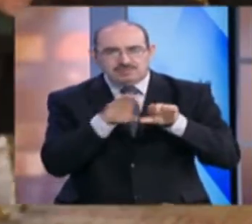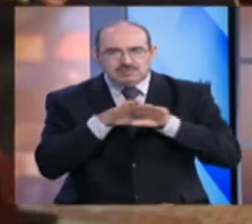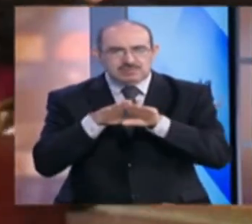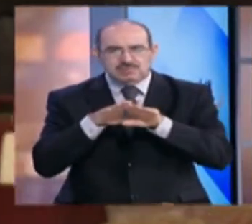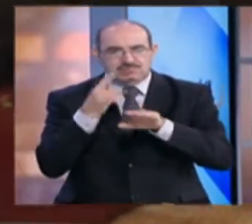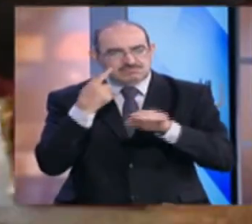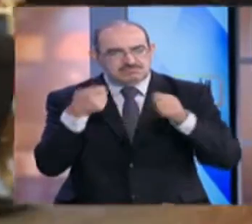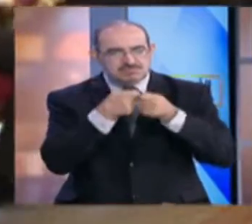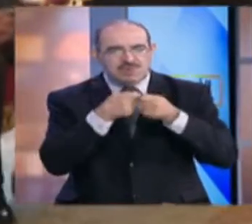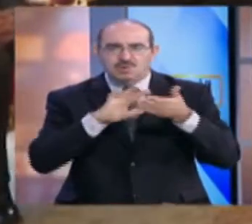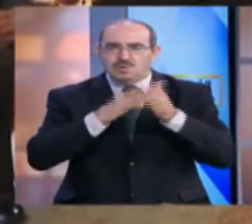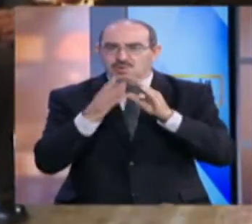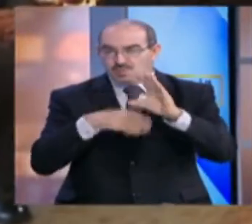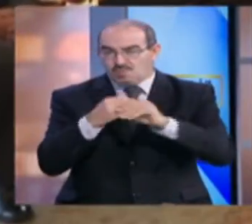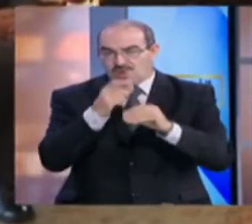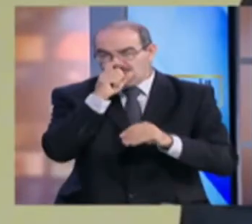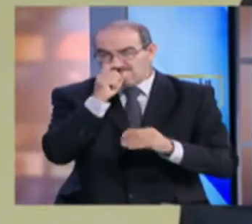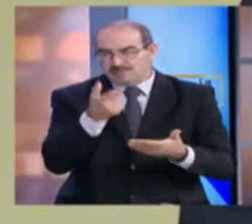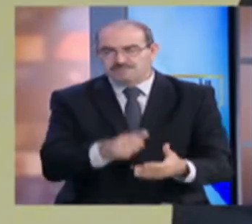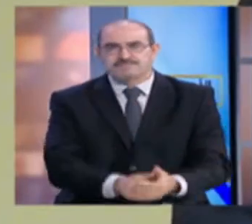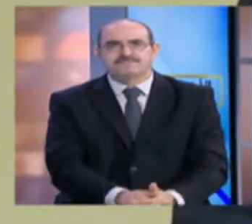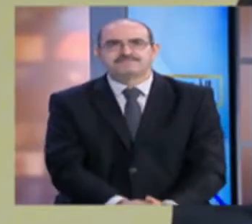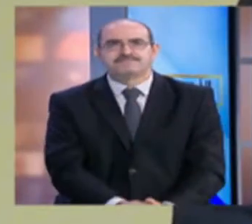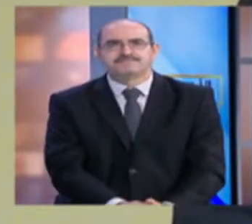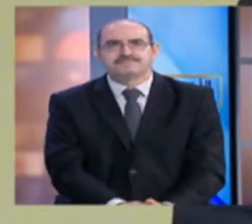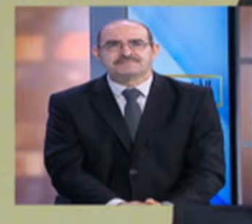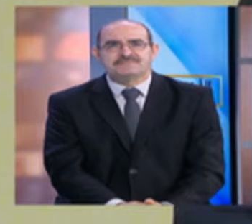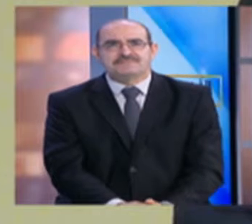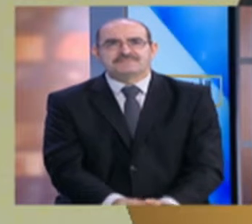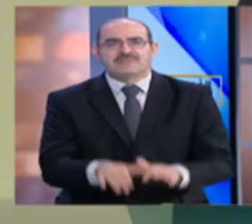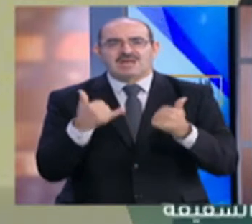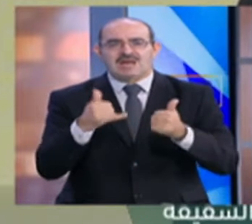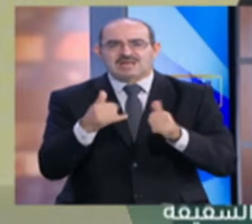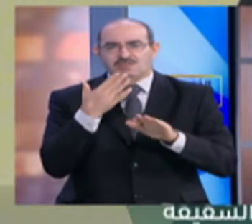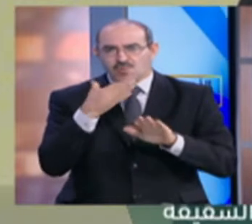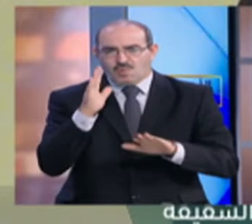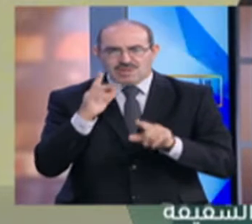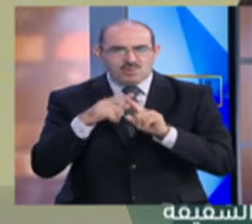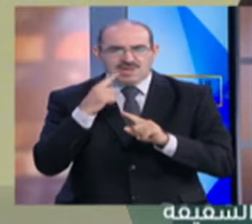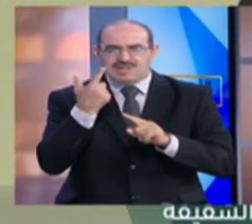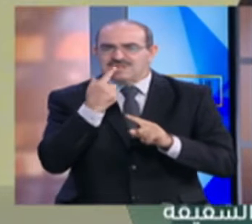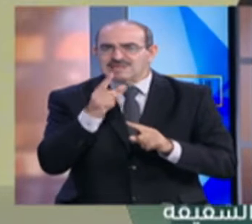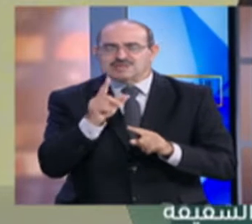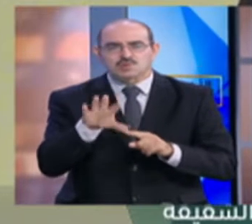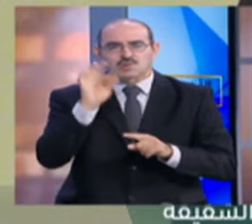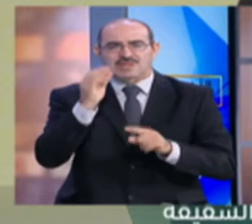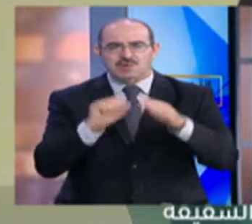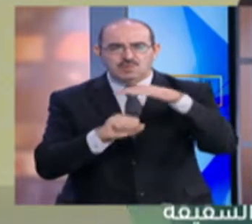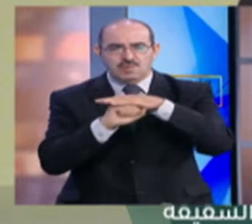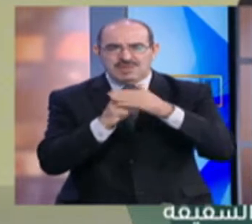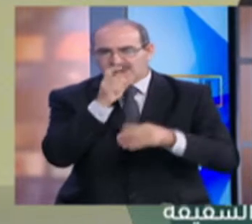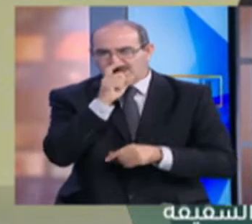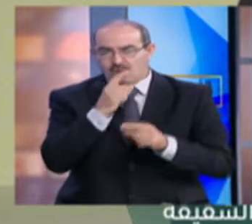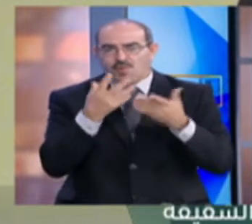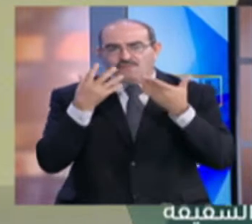فارقة في العمل العربي. الجزائر تتأهب لاحتضان القمة العربية التي